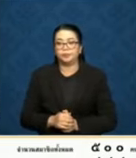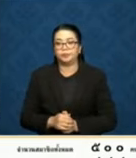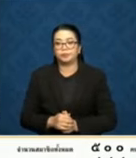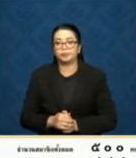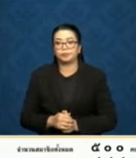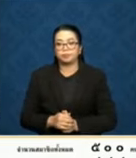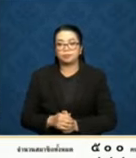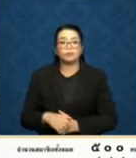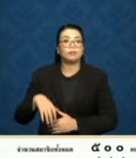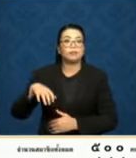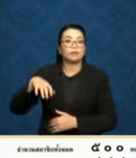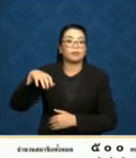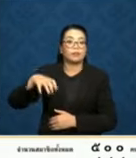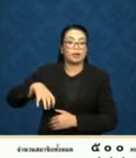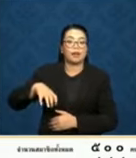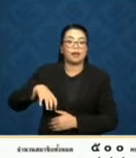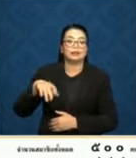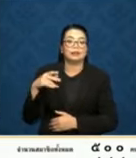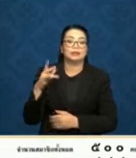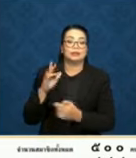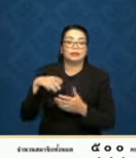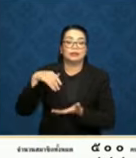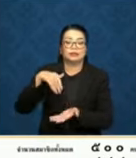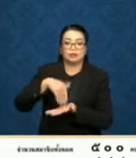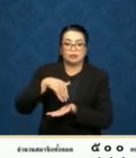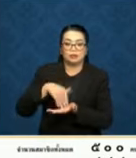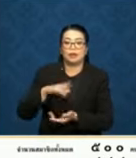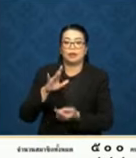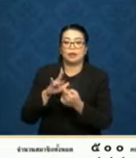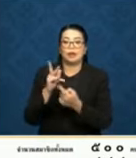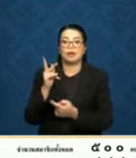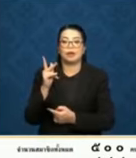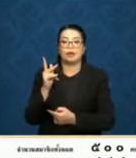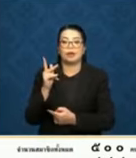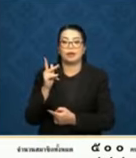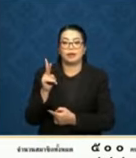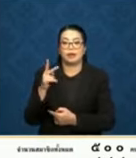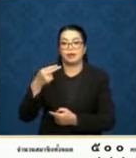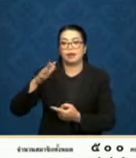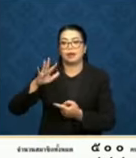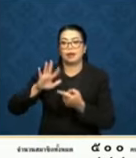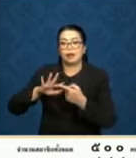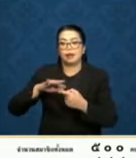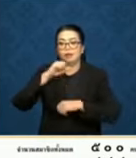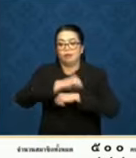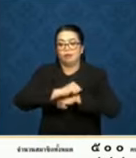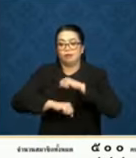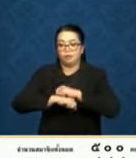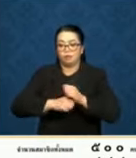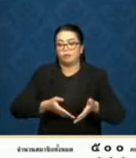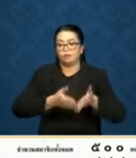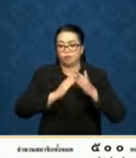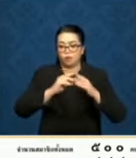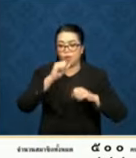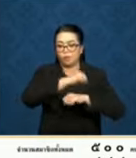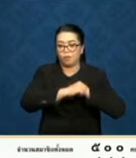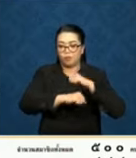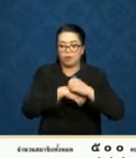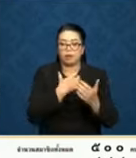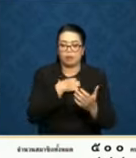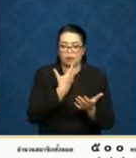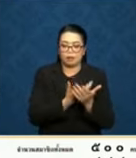บอกวาการเคหานั้นไดburgerก็ยัสร้างอยู่เรื่ๆในป6.08อยากจะให้มบไป